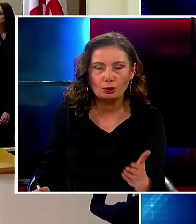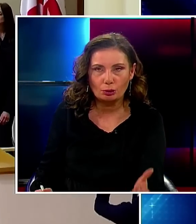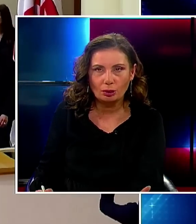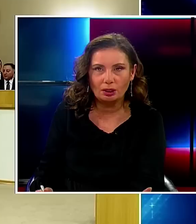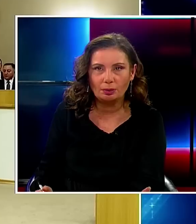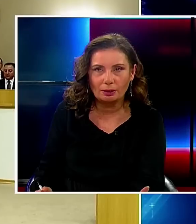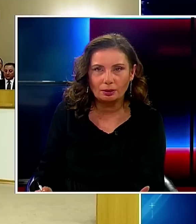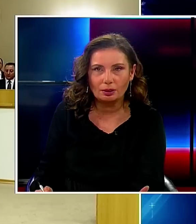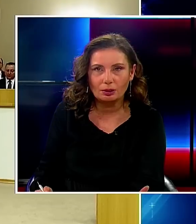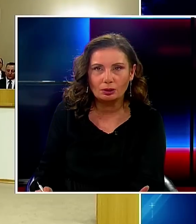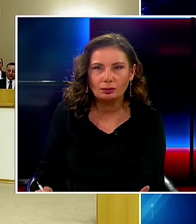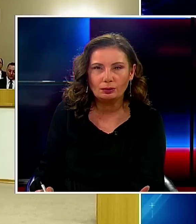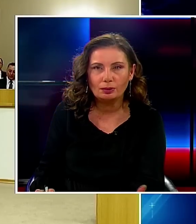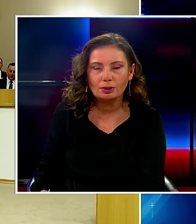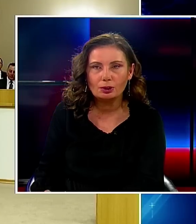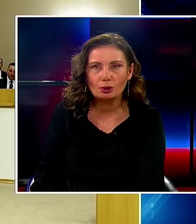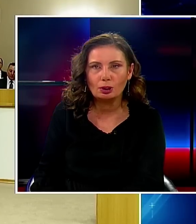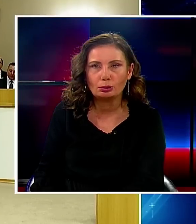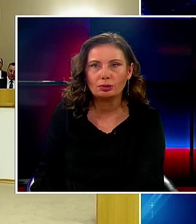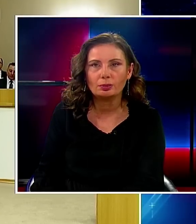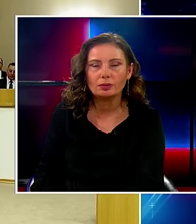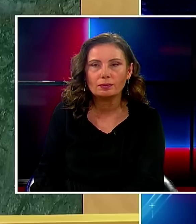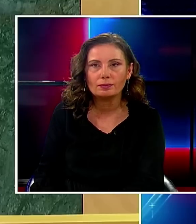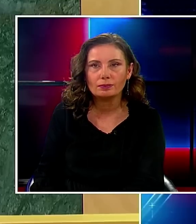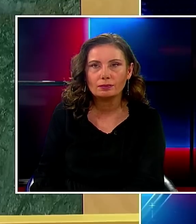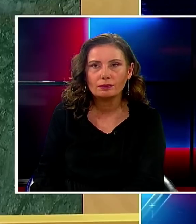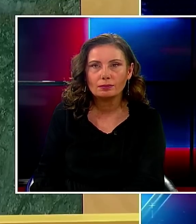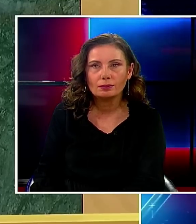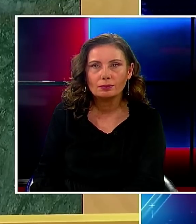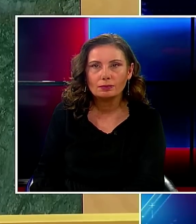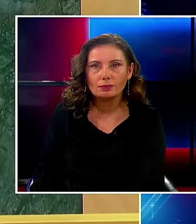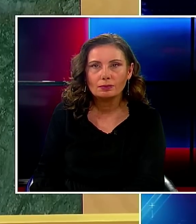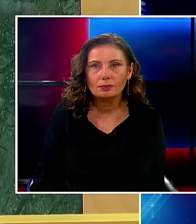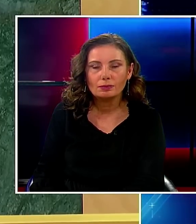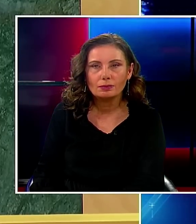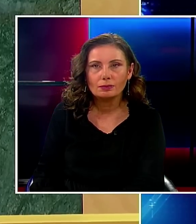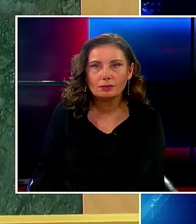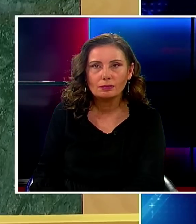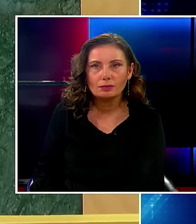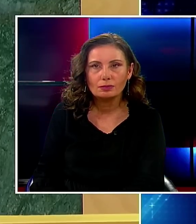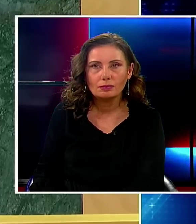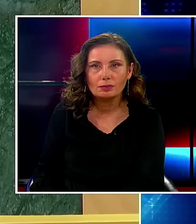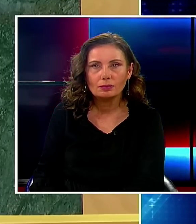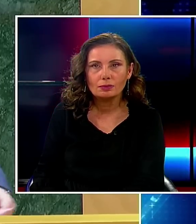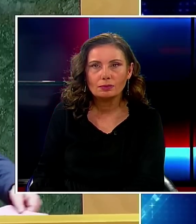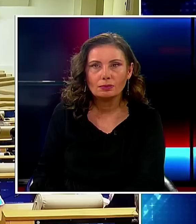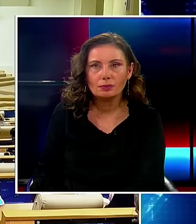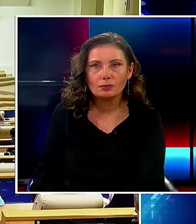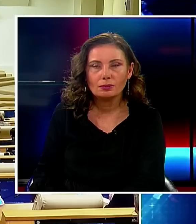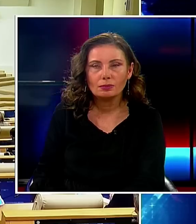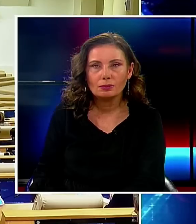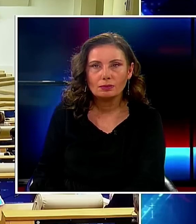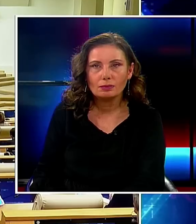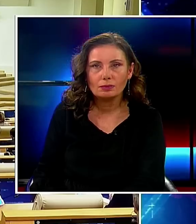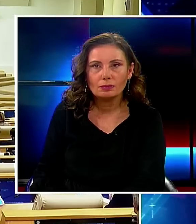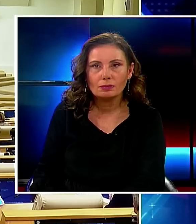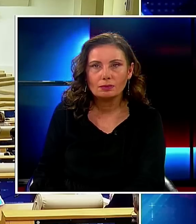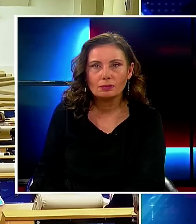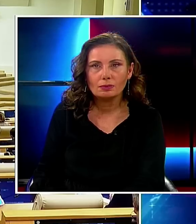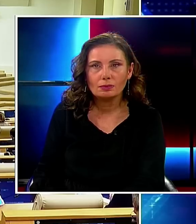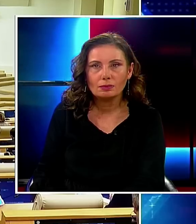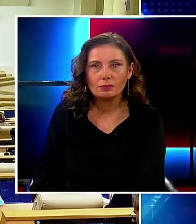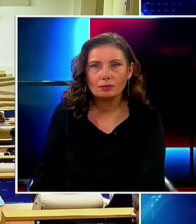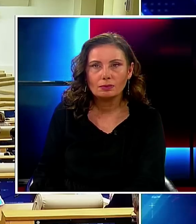რჩება, მათ შორის თქვენი პარტიაც, ხო? ნინო, ოპოზიციაში დღეს ერთმანეთის გვერდზეს ხედავ ხალხი, ვინც